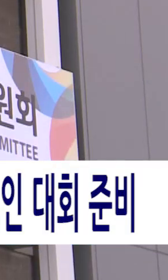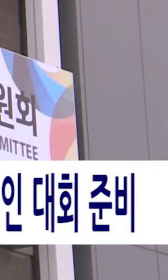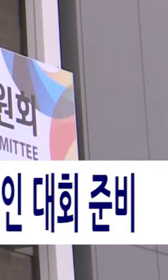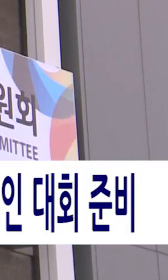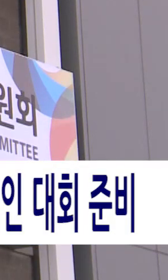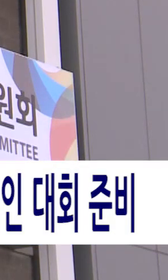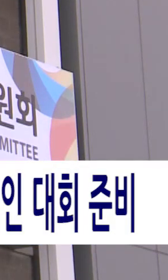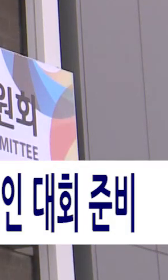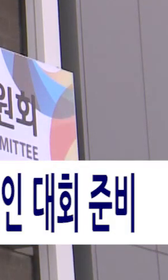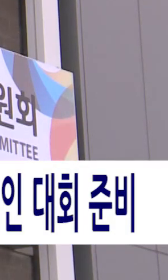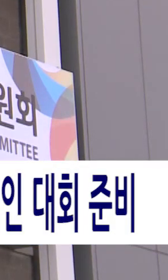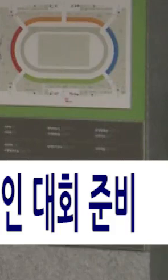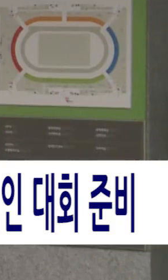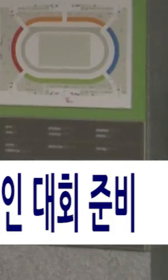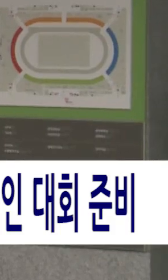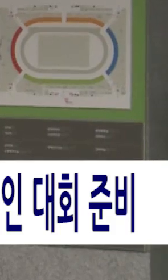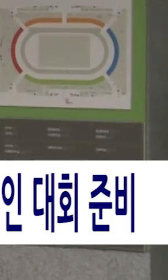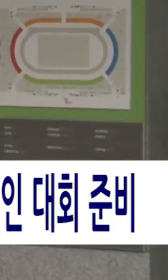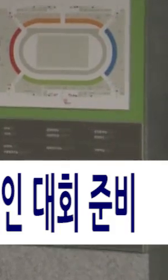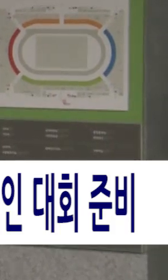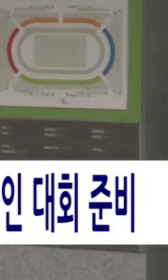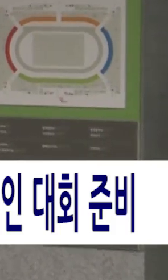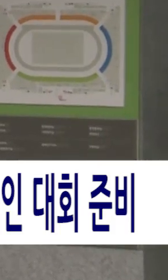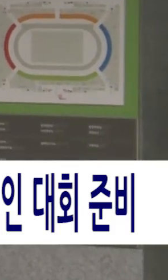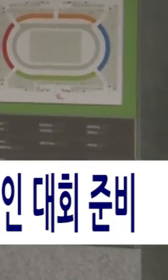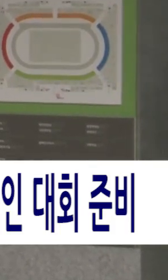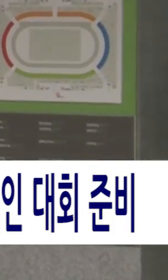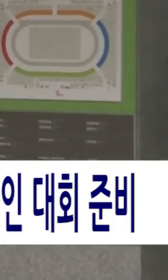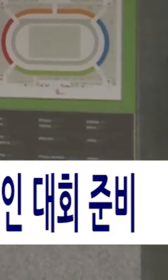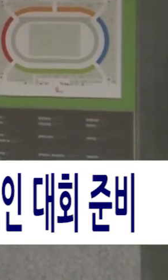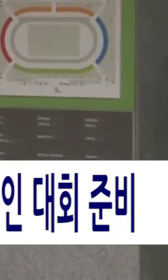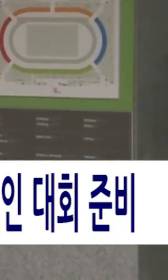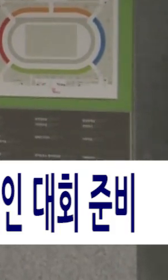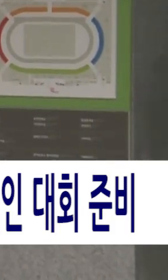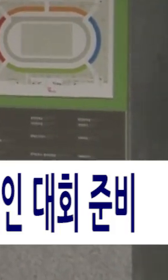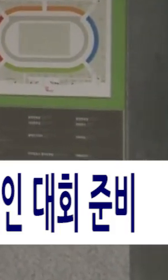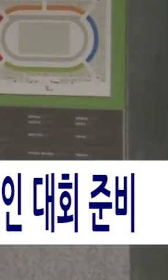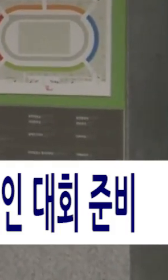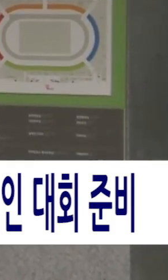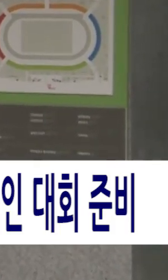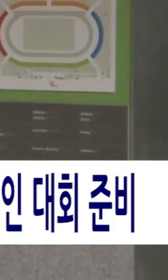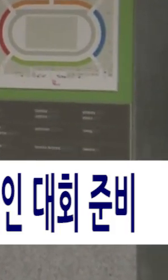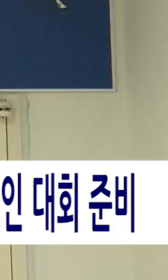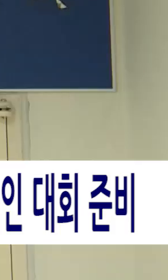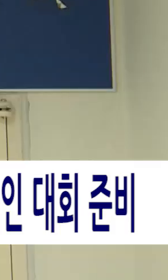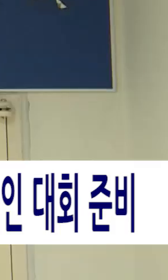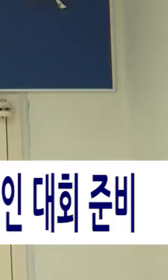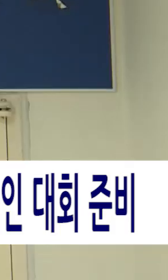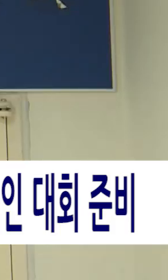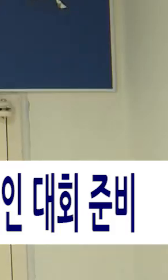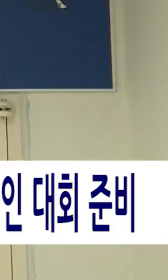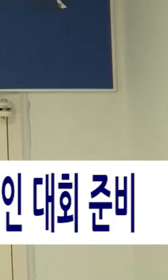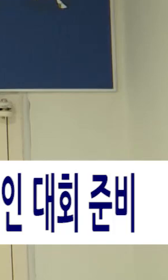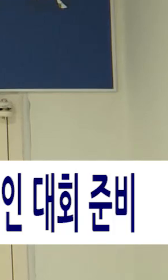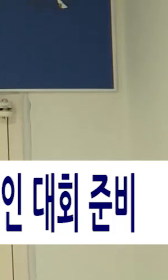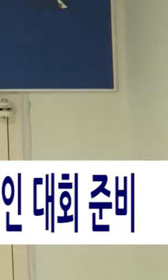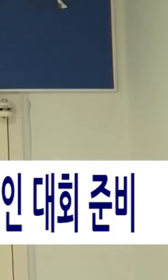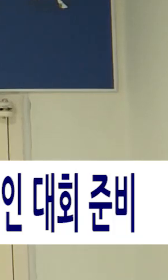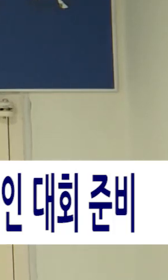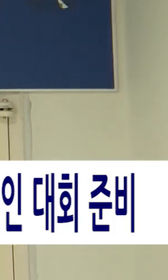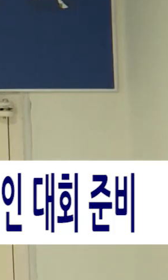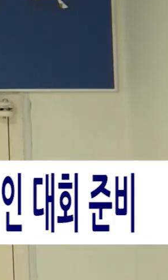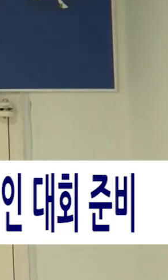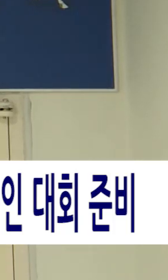2019 충주 세계 모터 10 조직위원회는 충주 종합 운동장에 종합상황실을 설치 해 좀비 단계 운영에 돌입했다